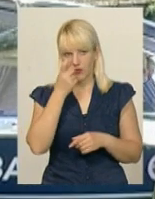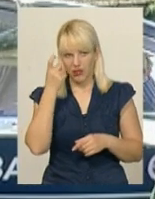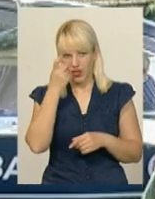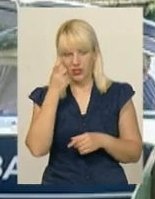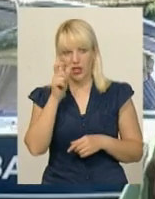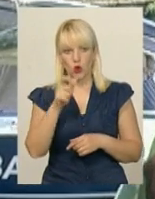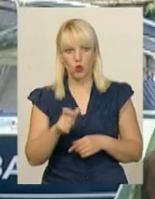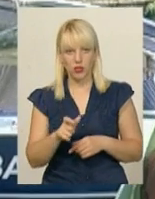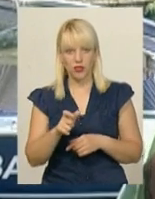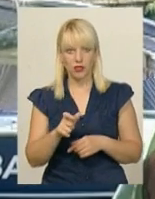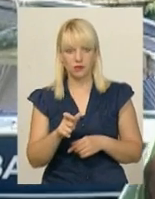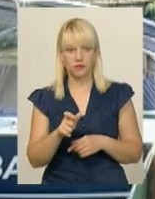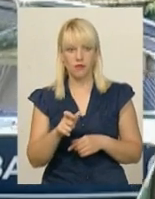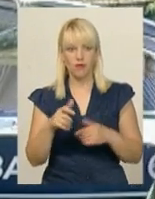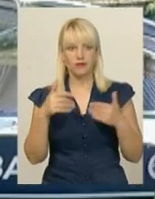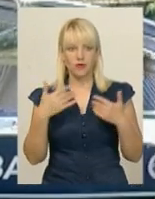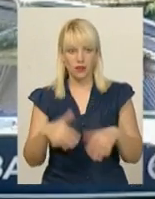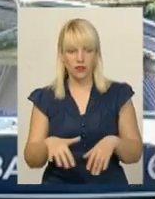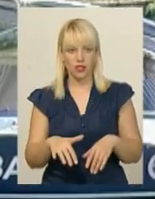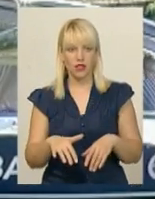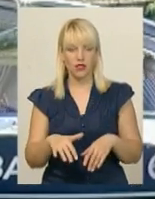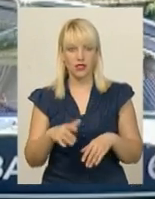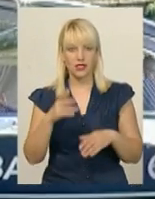нетвереза людина вже смеркало,